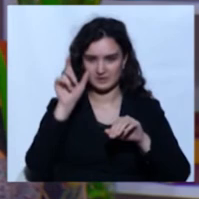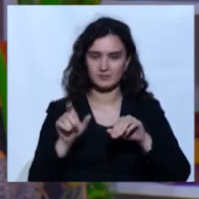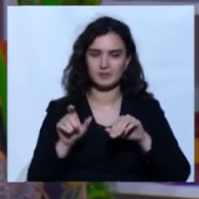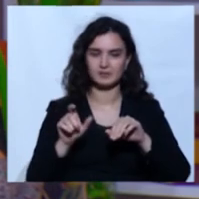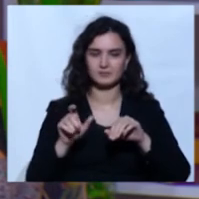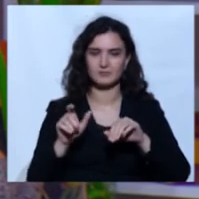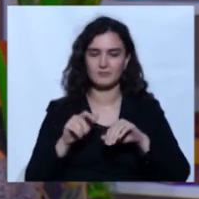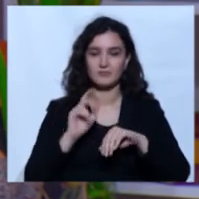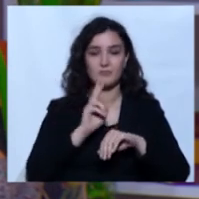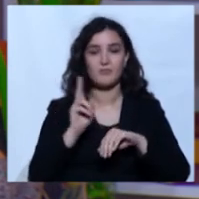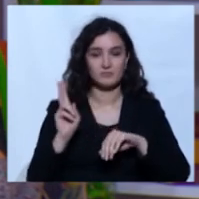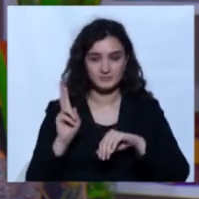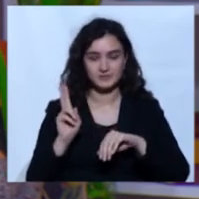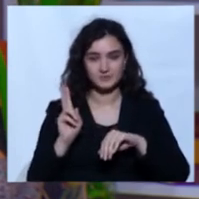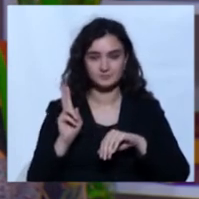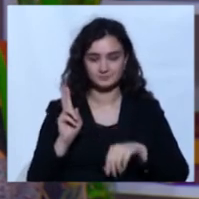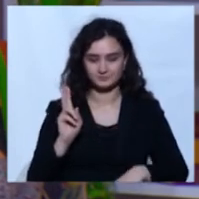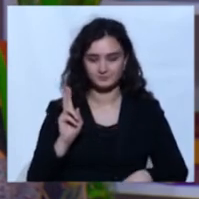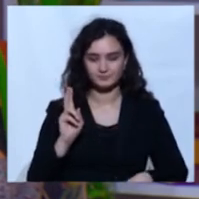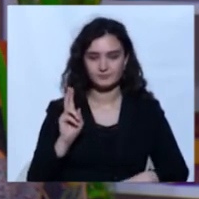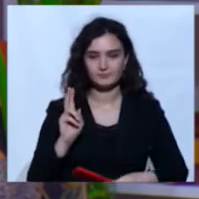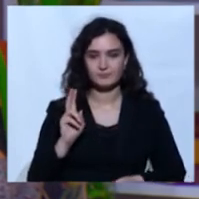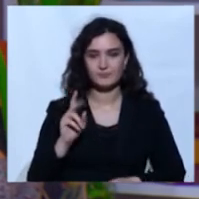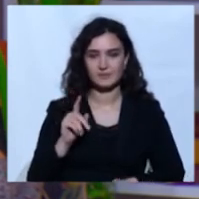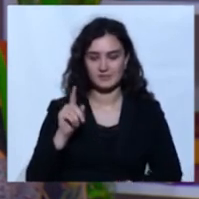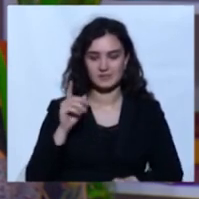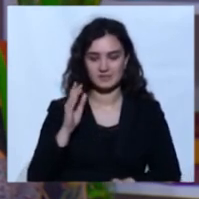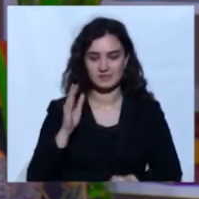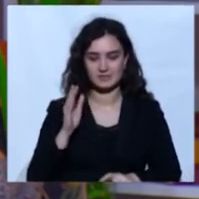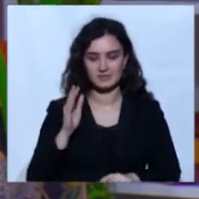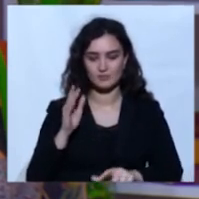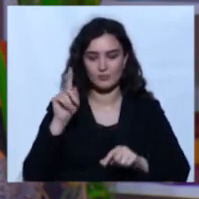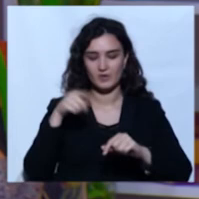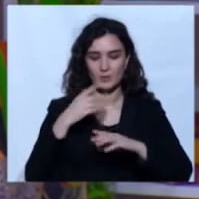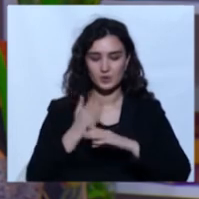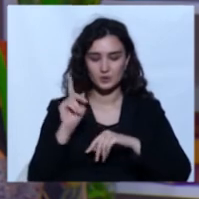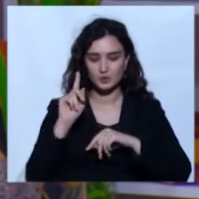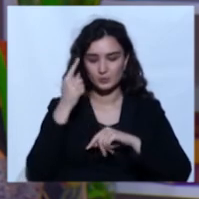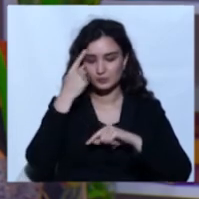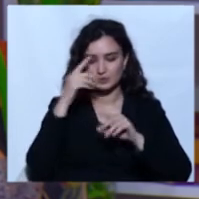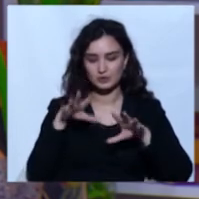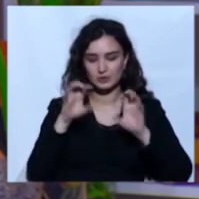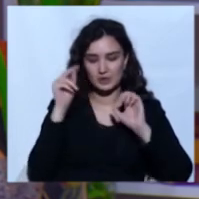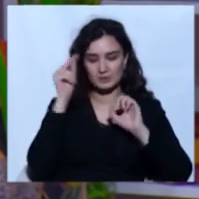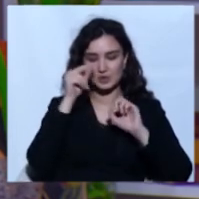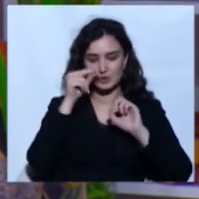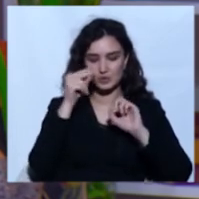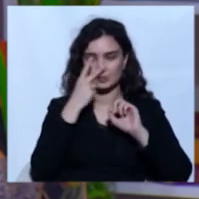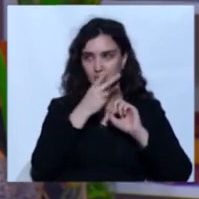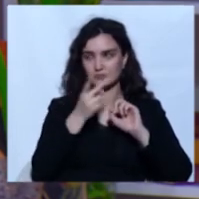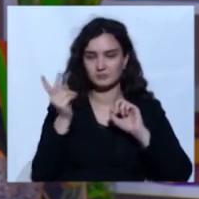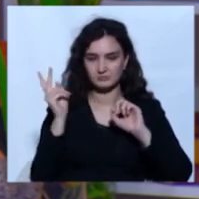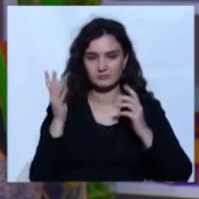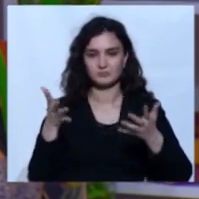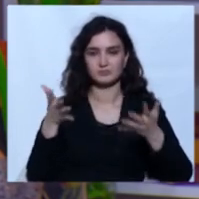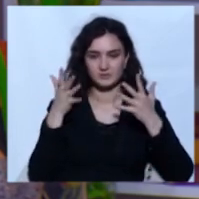ადამიანი, რომლის ვალიცარი შეიმეცნოს სამყარო. და გეომეტრიის